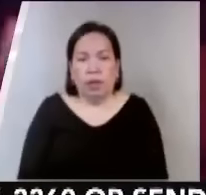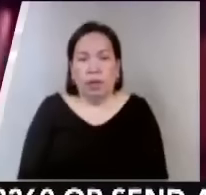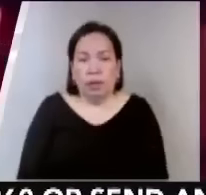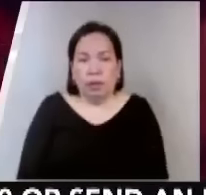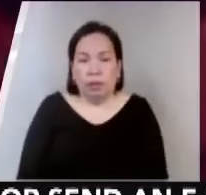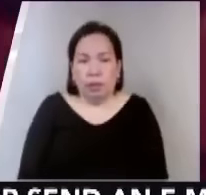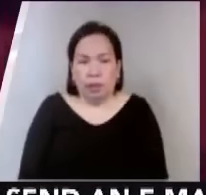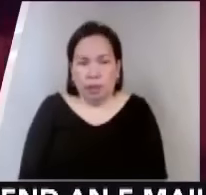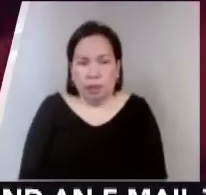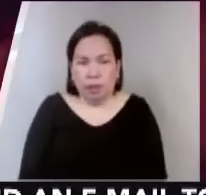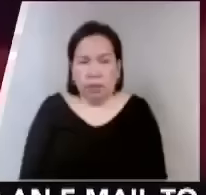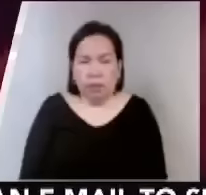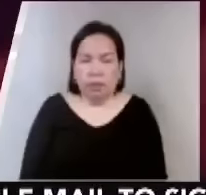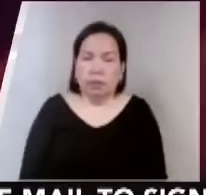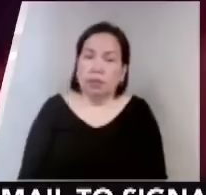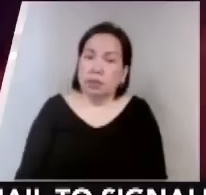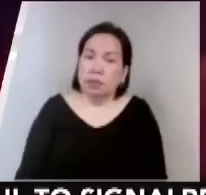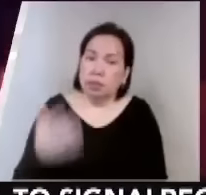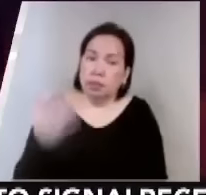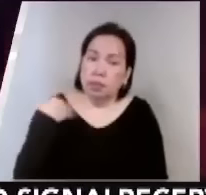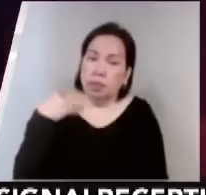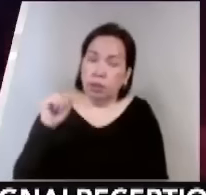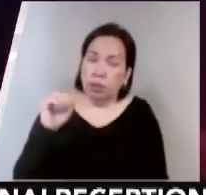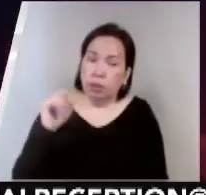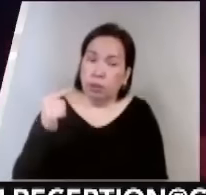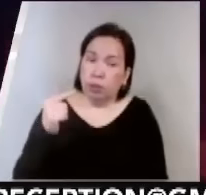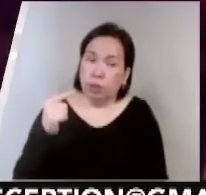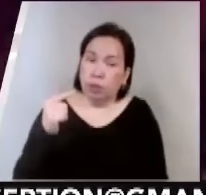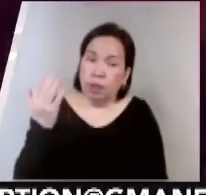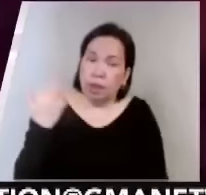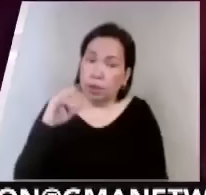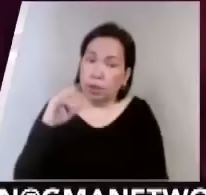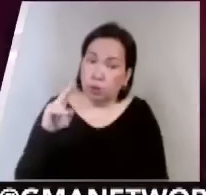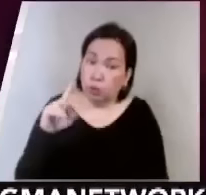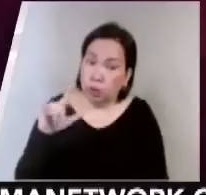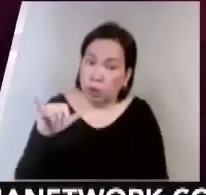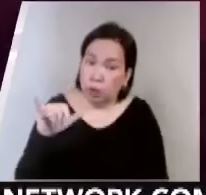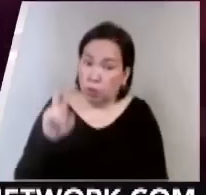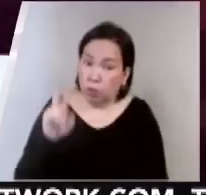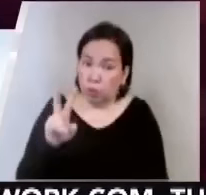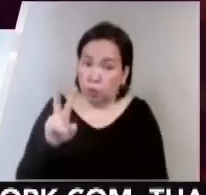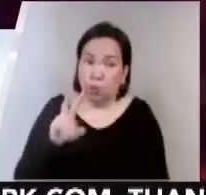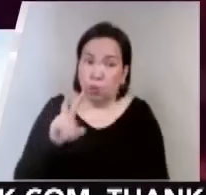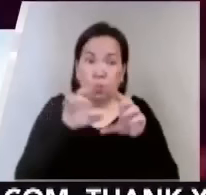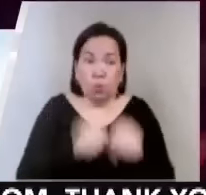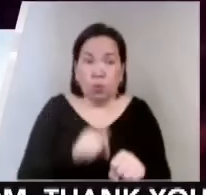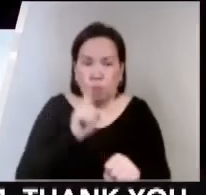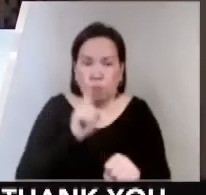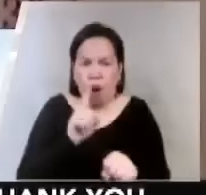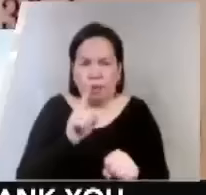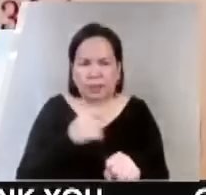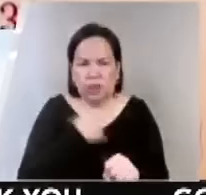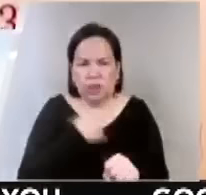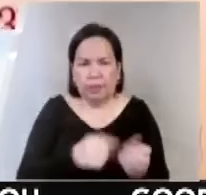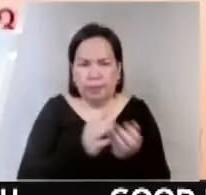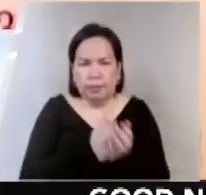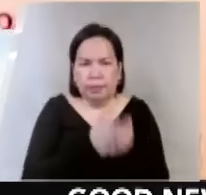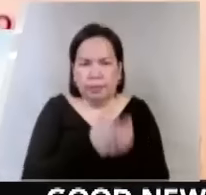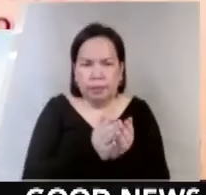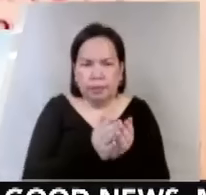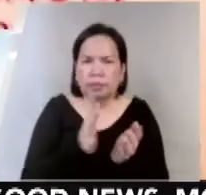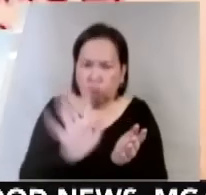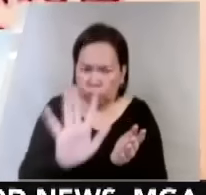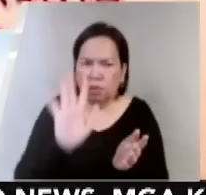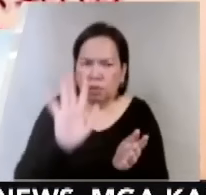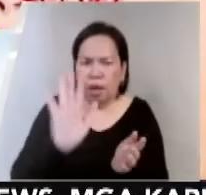Ados ng Hulyo, hinuli ng China Coast Guard ang isang Taiwanese fishing vessel sa Kinmen Island na kontrolado ng Taiwan. Ayon sa China,